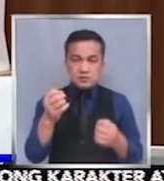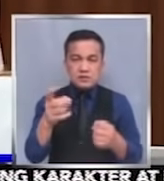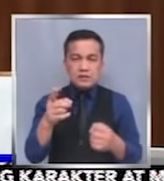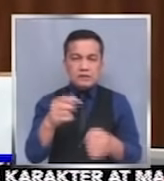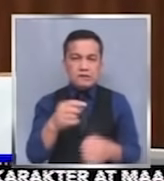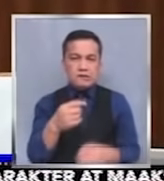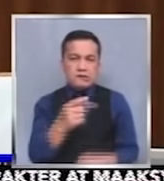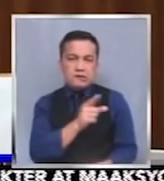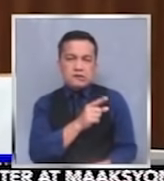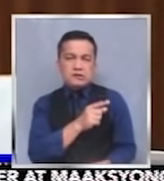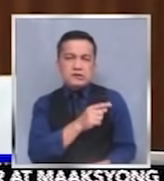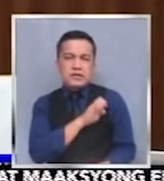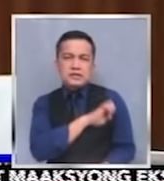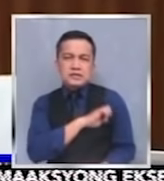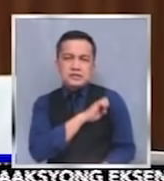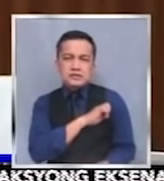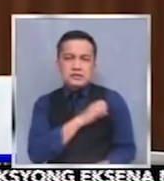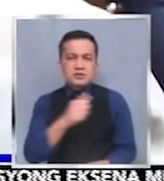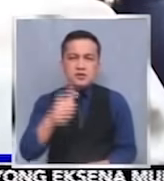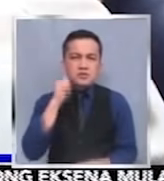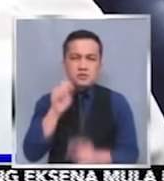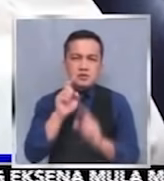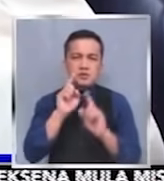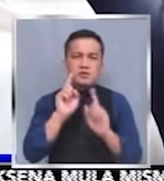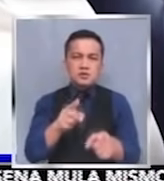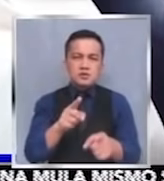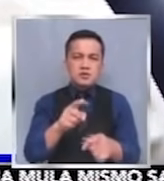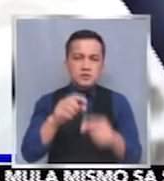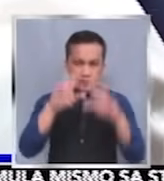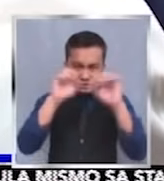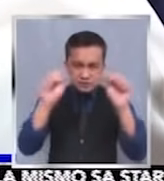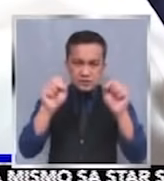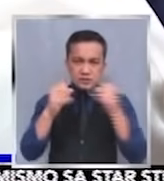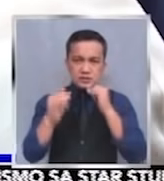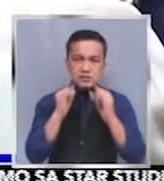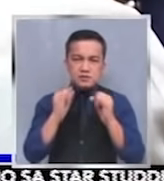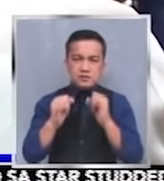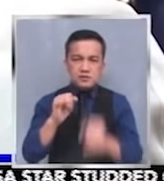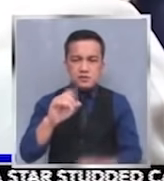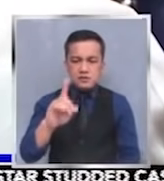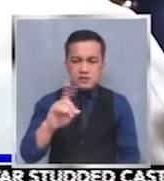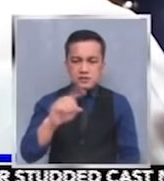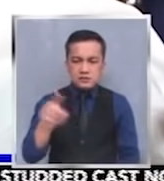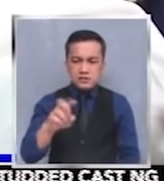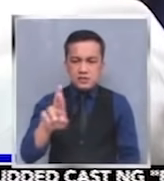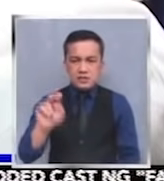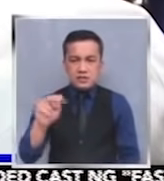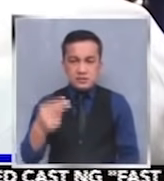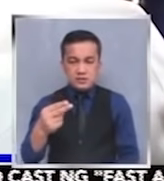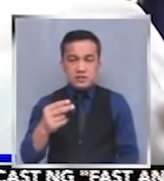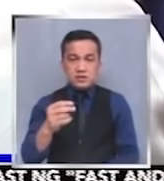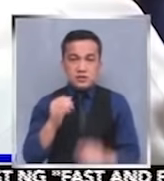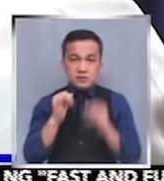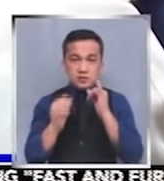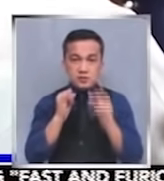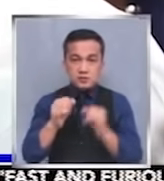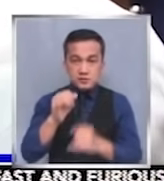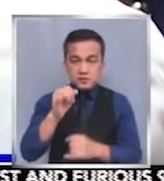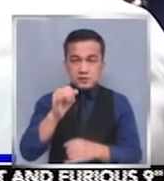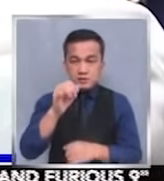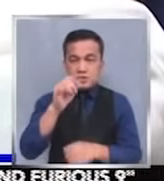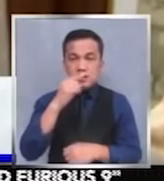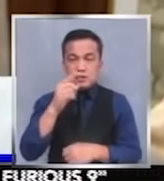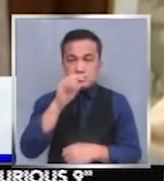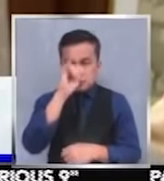siya tumangging dumalo sa presidential interviews ng DZRH. Paliwanag ni Moreno, matagal niyang naging chief of staff ang